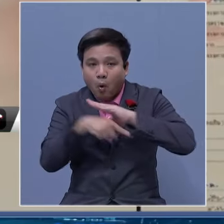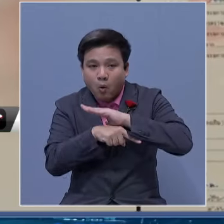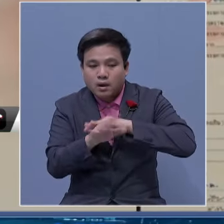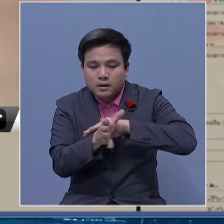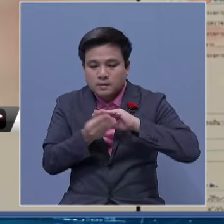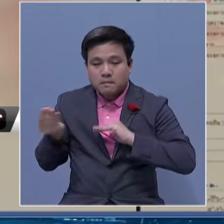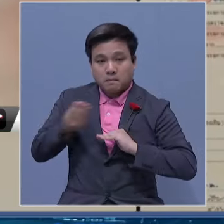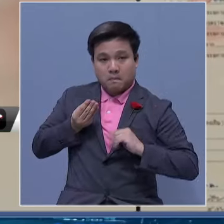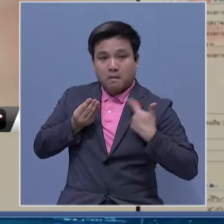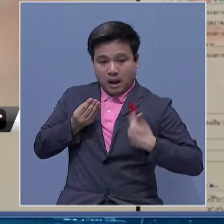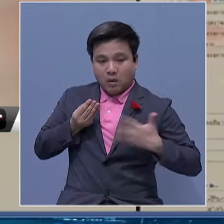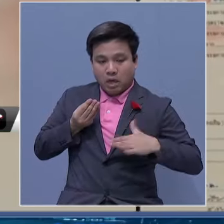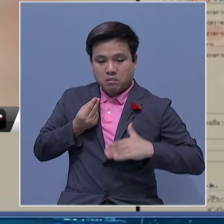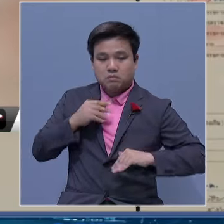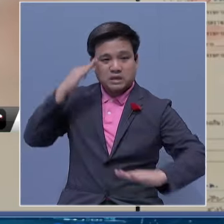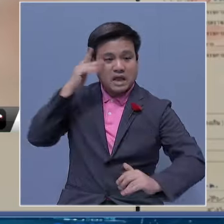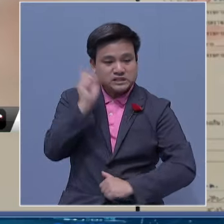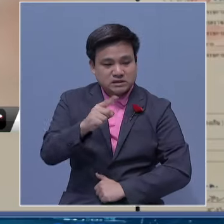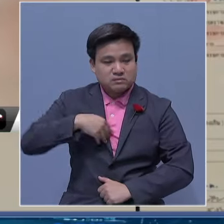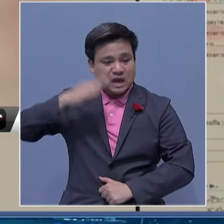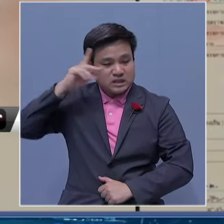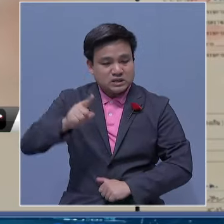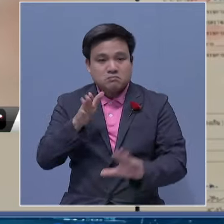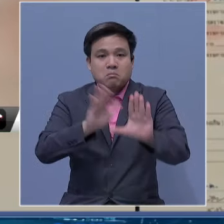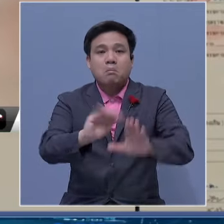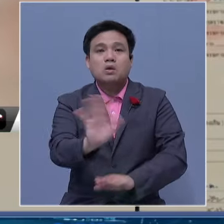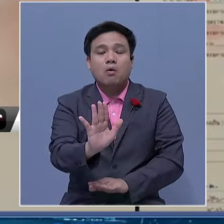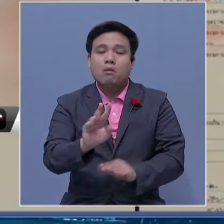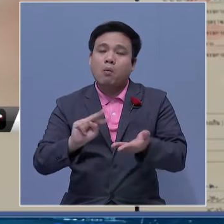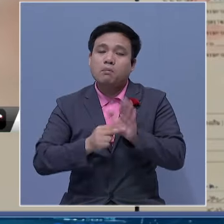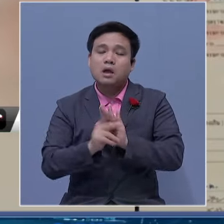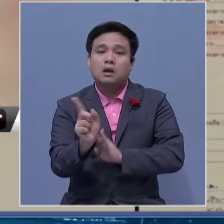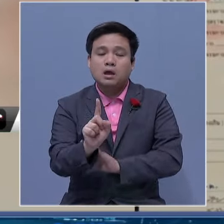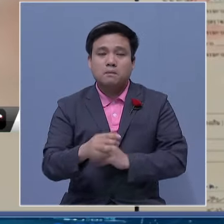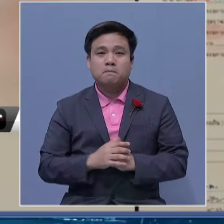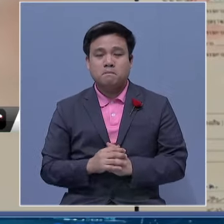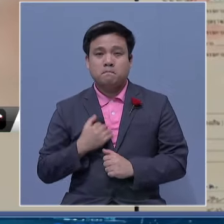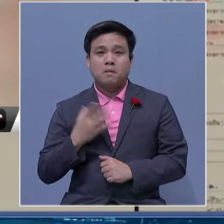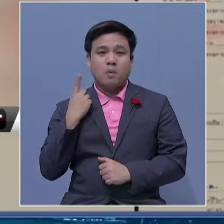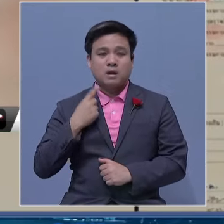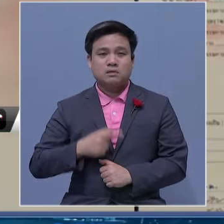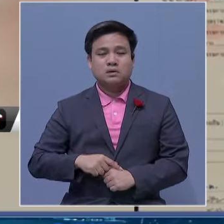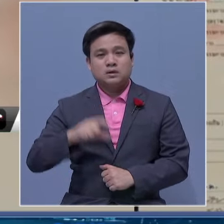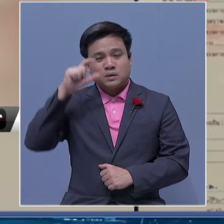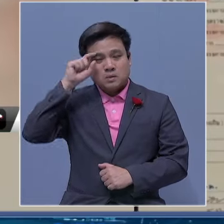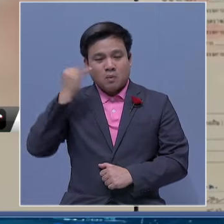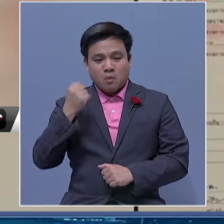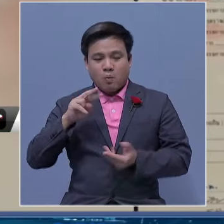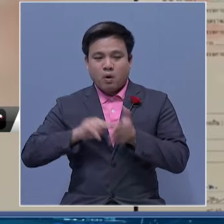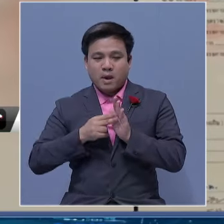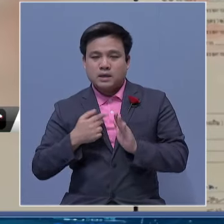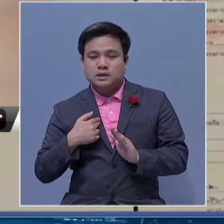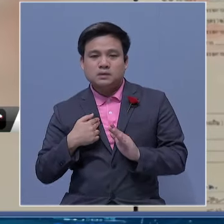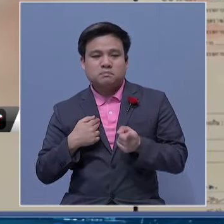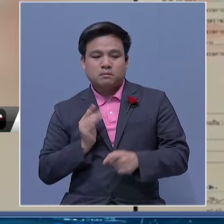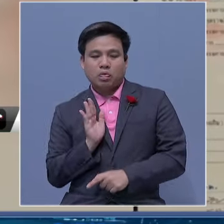43นี้สามารถซื้อได้หรือไม่คือจริงๆเมื่อวานเพอฟังคุณวิโรจคุณวิโรจก็เหมือนไม่ได้จะเข้าข้างอะไรแบบเก้าไกลเนาะหมายถึงว่าไอ้